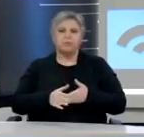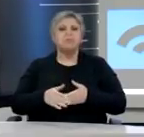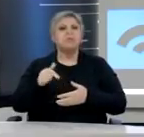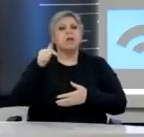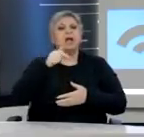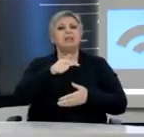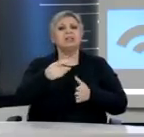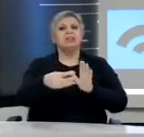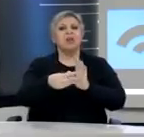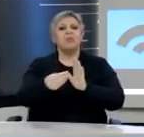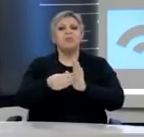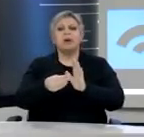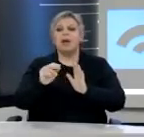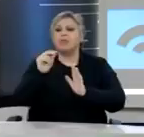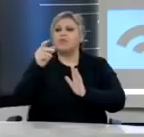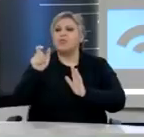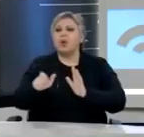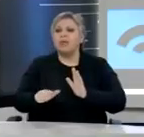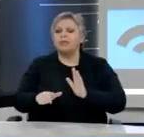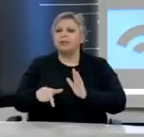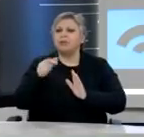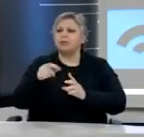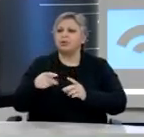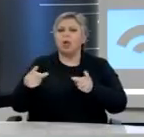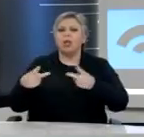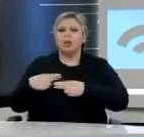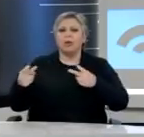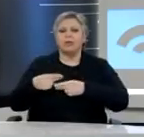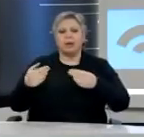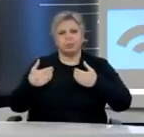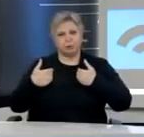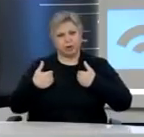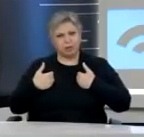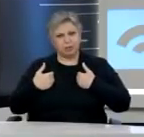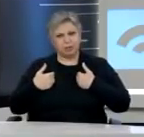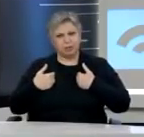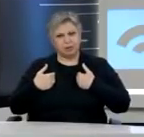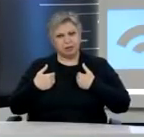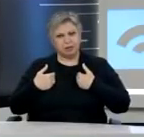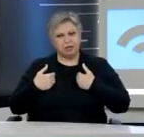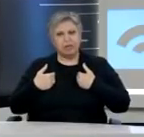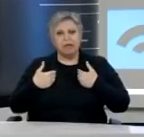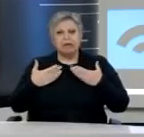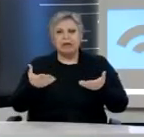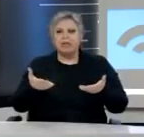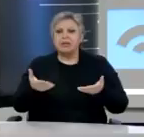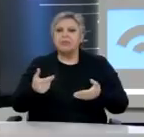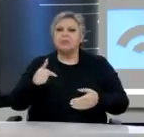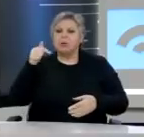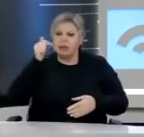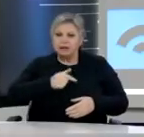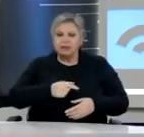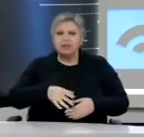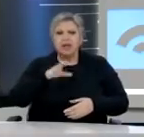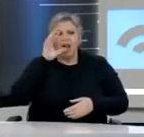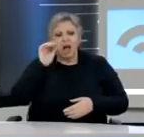και στους βουλευτές σας για να συνεχίσουν να με διακόπτουν, τότε μάλλον το κάνετε προς επίρρωση των όλων όσων μέχρι στιγμής έχω πει, ότι είστε πάρα πολύ